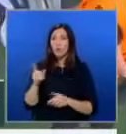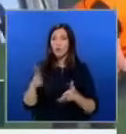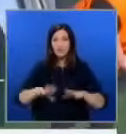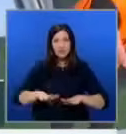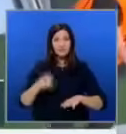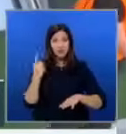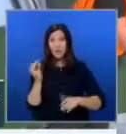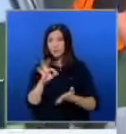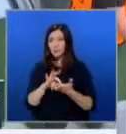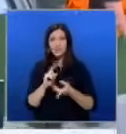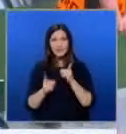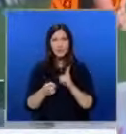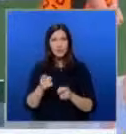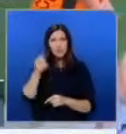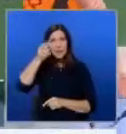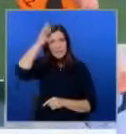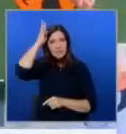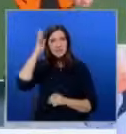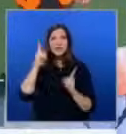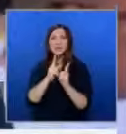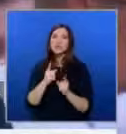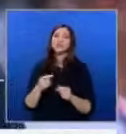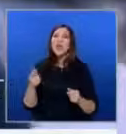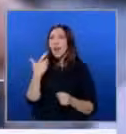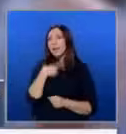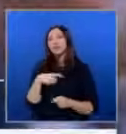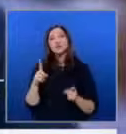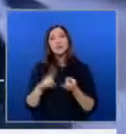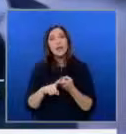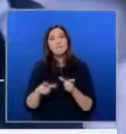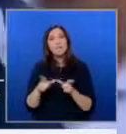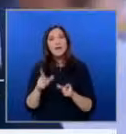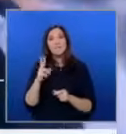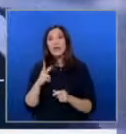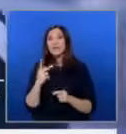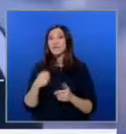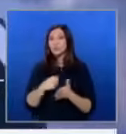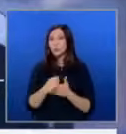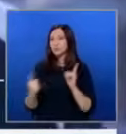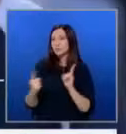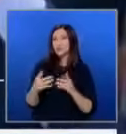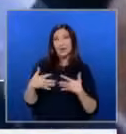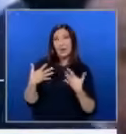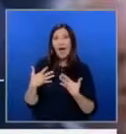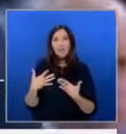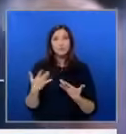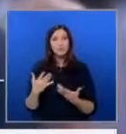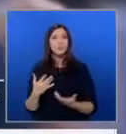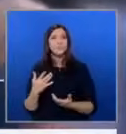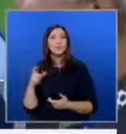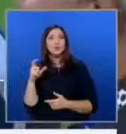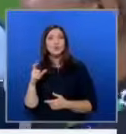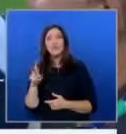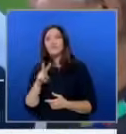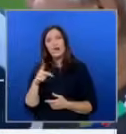като вчера дори посети тренировката на петлите и се срещна лично с Килиан Мбапе. Френският играч посрещна радушно Камата, а двамата си размениха няколко думи. И